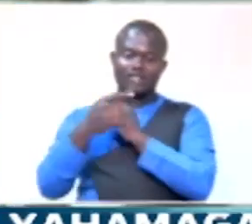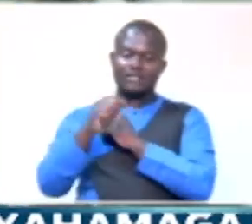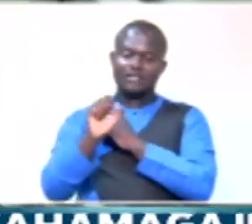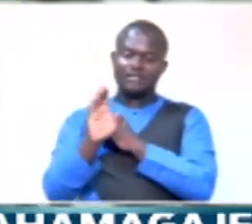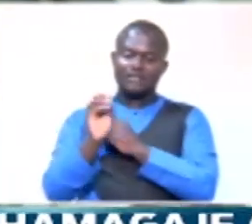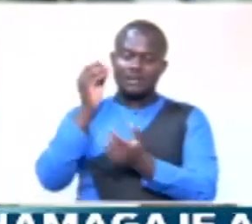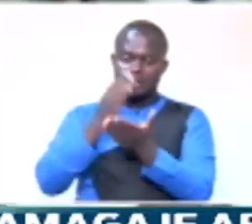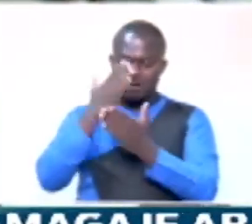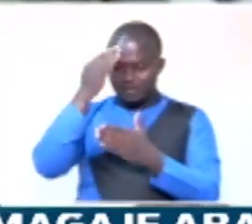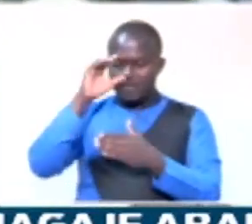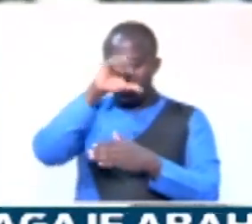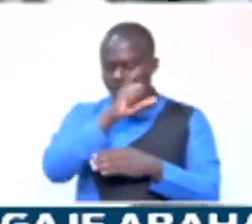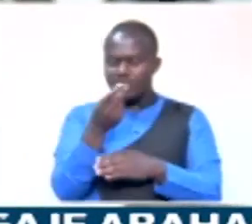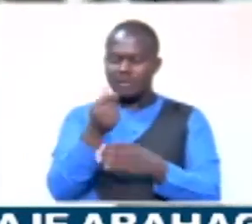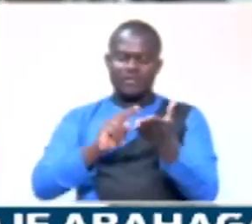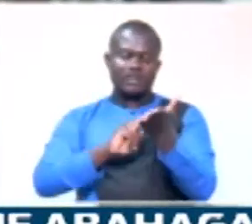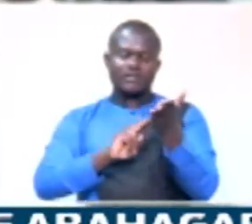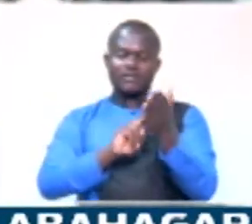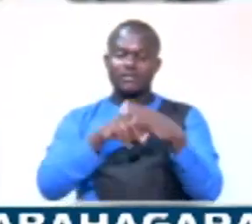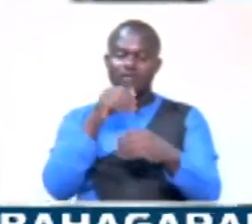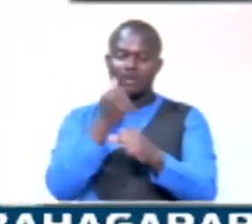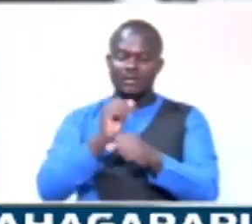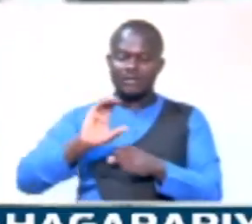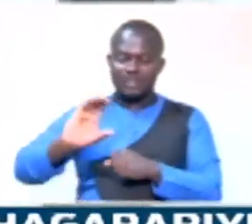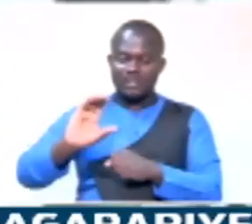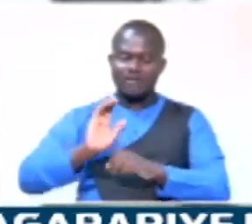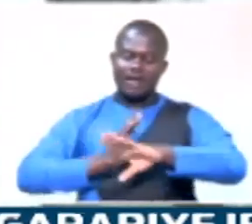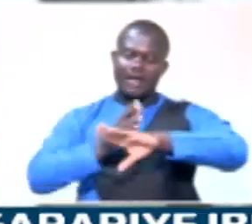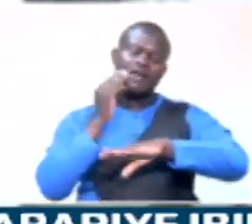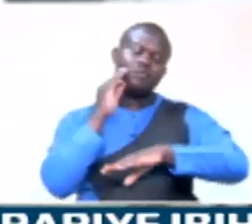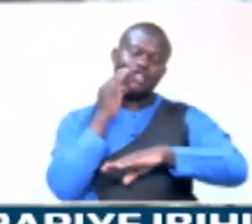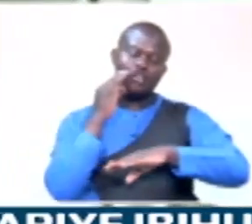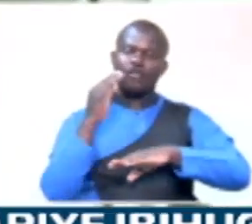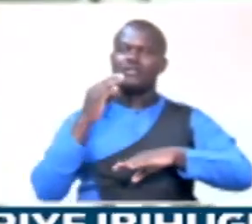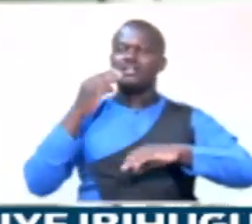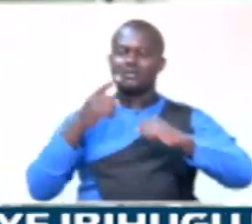ruhagarara kubera kubura amafaranga yo gukoresha working capital agera kuri miliyoni